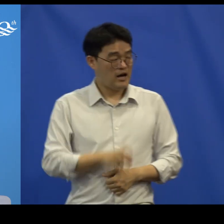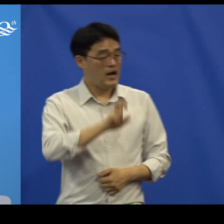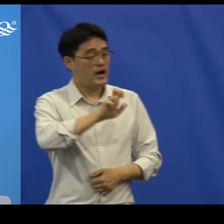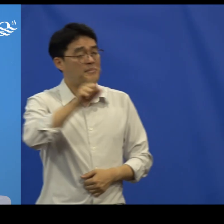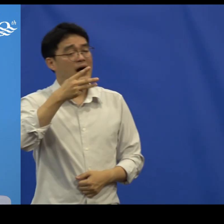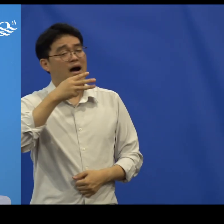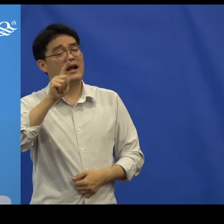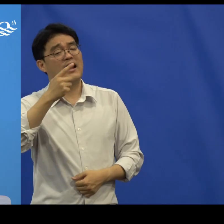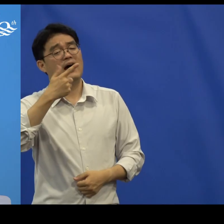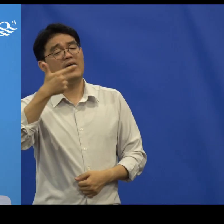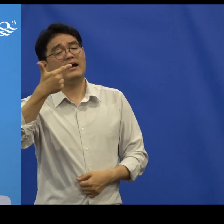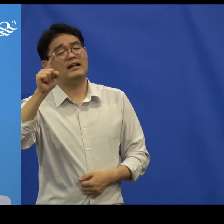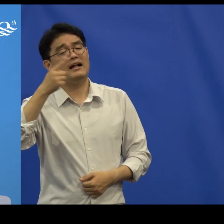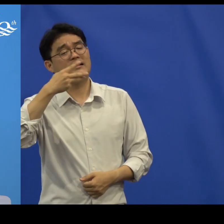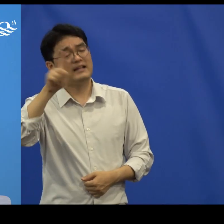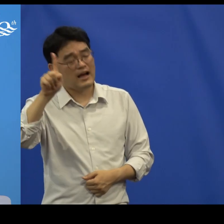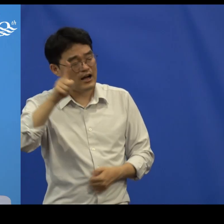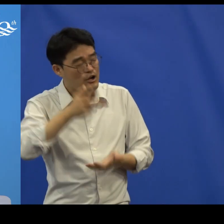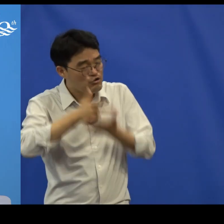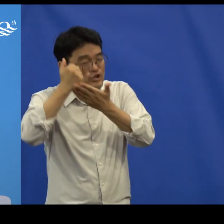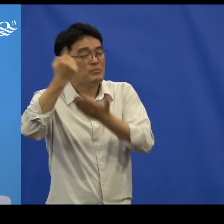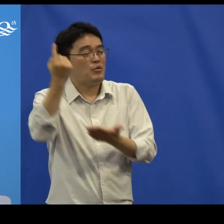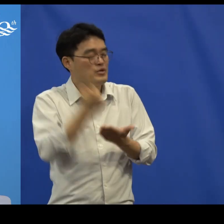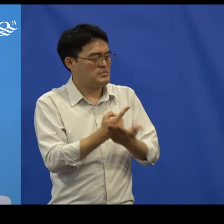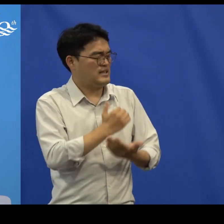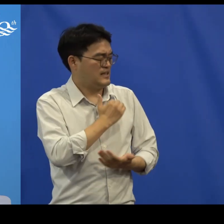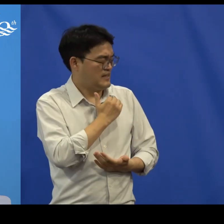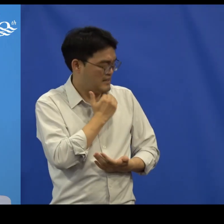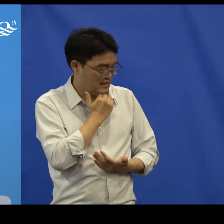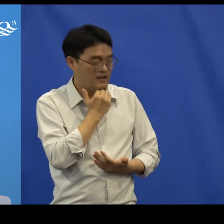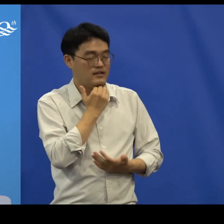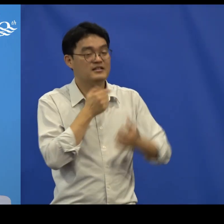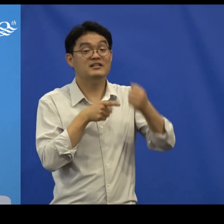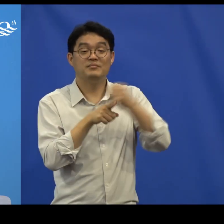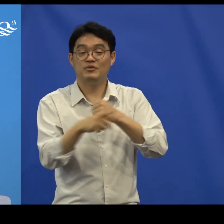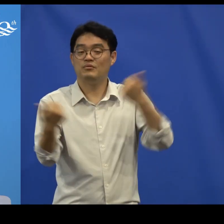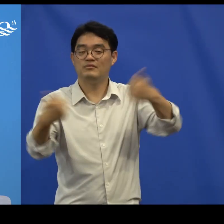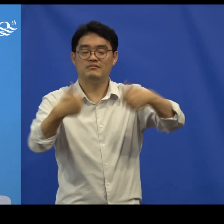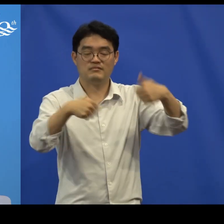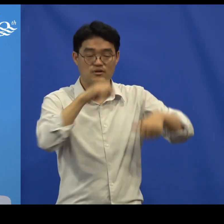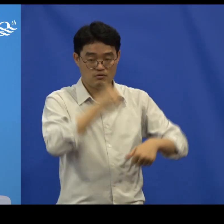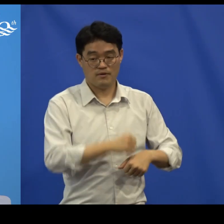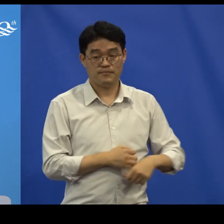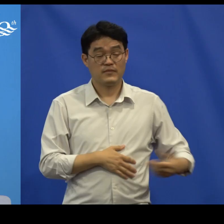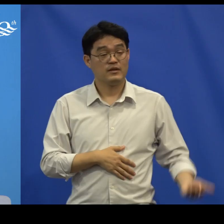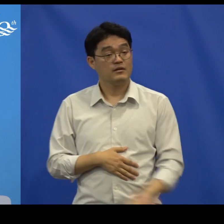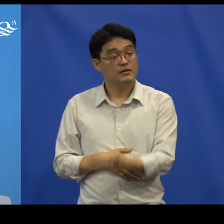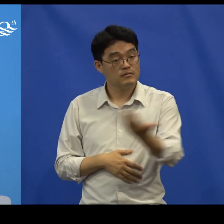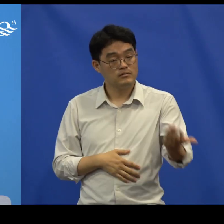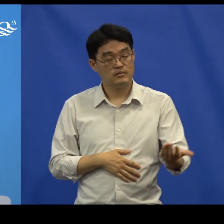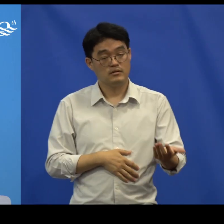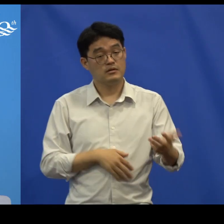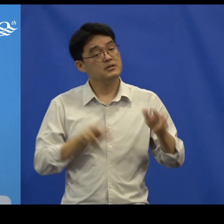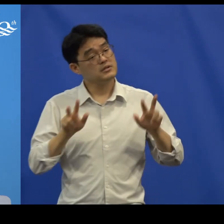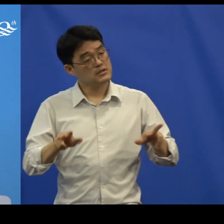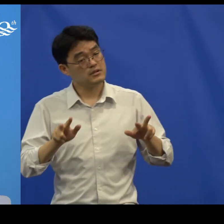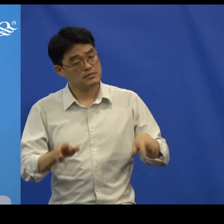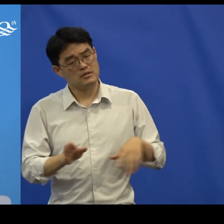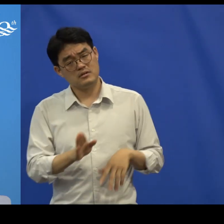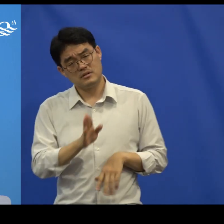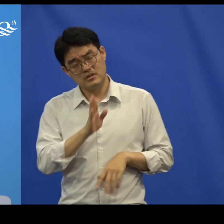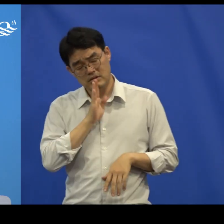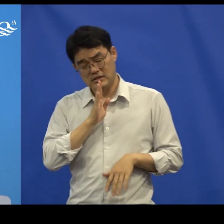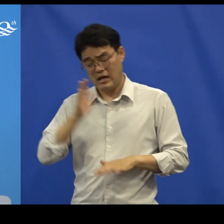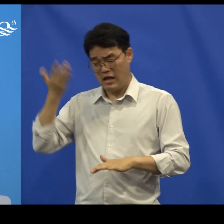기다리는. 여러분, 지금은 주님이 오실 날이 가까운 때를 우리가 살고 있습니다. 실제적으로 이